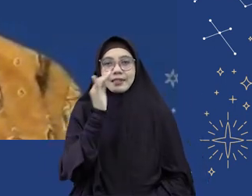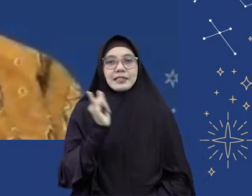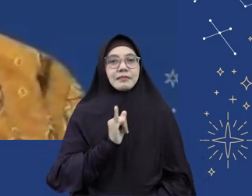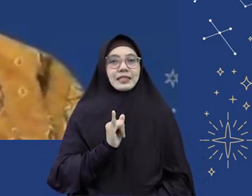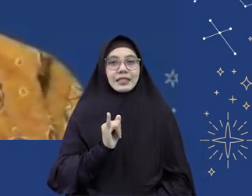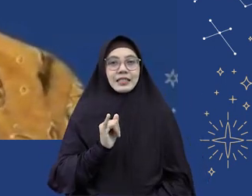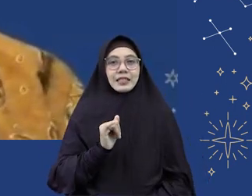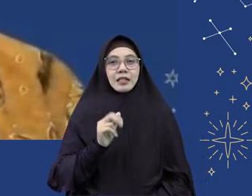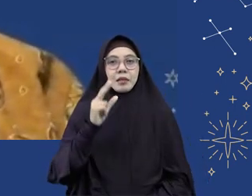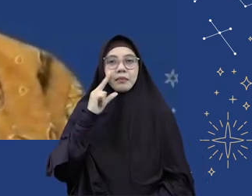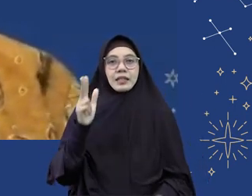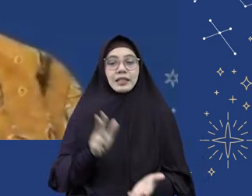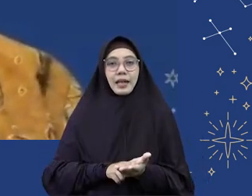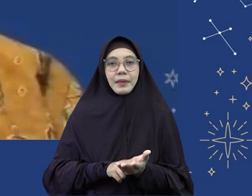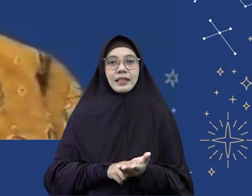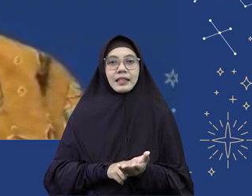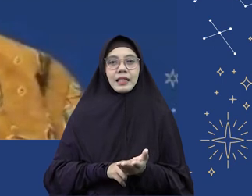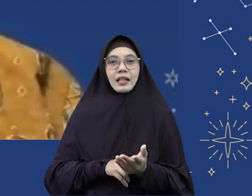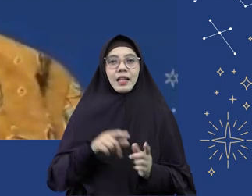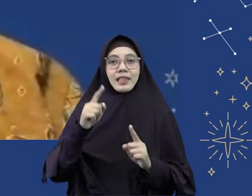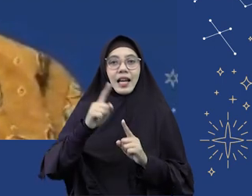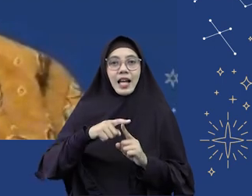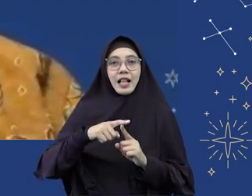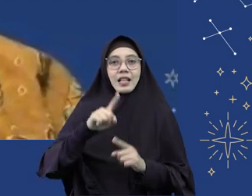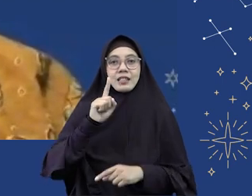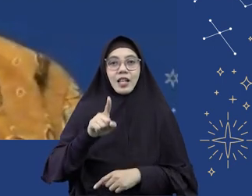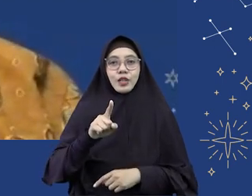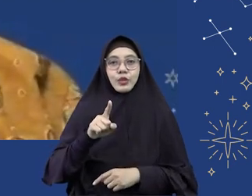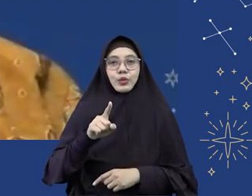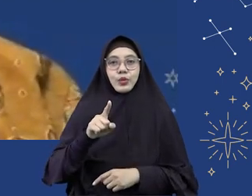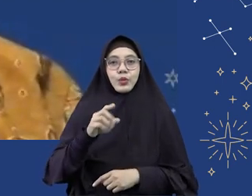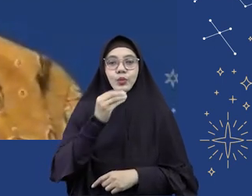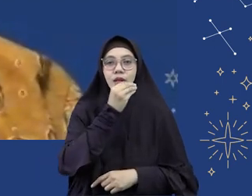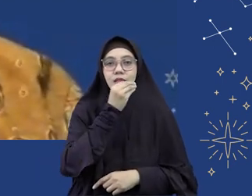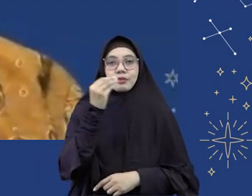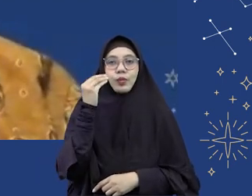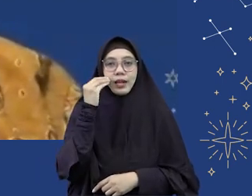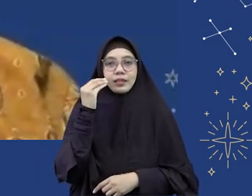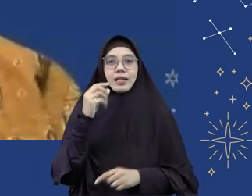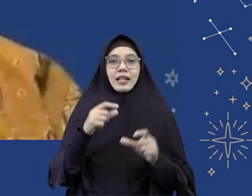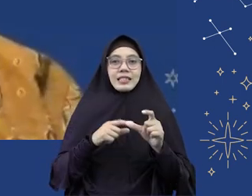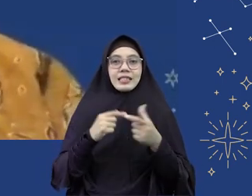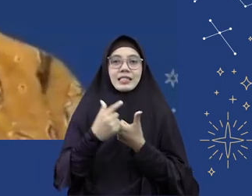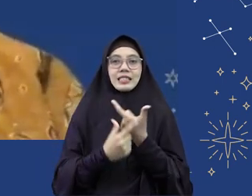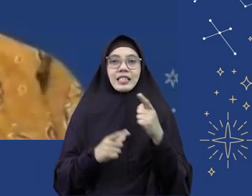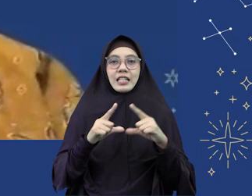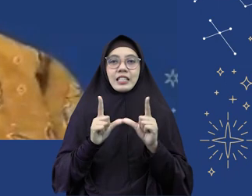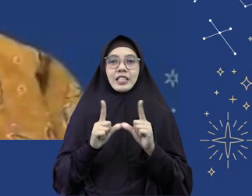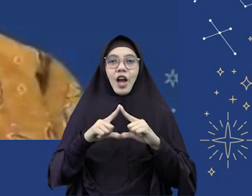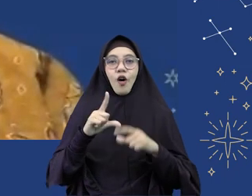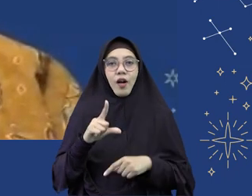penetapan tanggal 1 Ramadan penetapan satu Syawal dan sebagainya